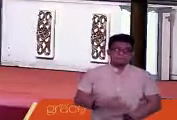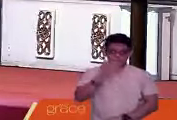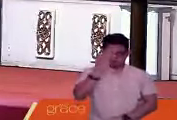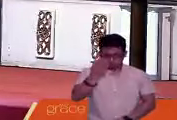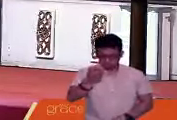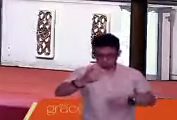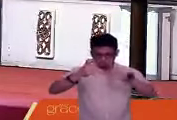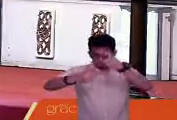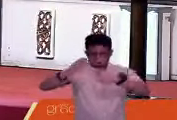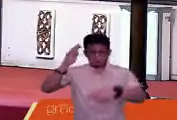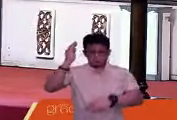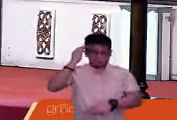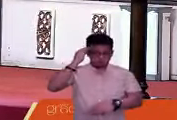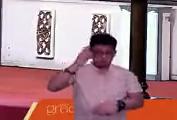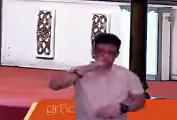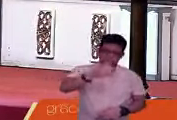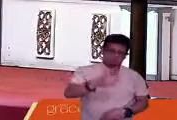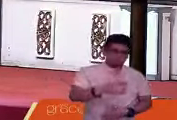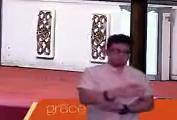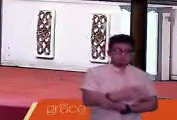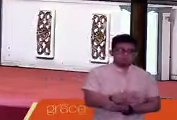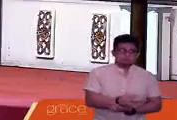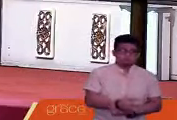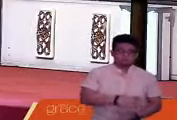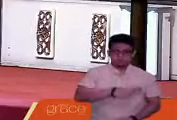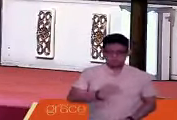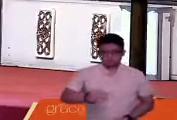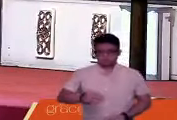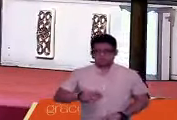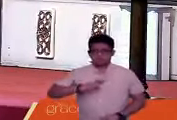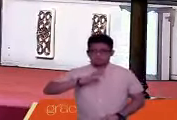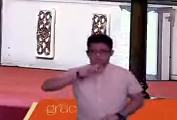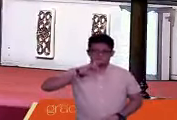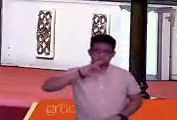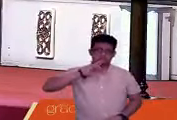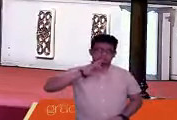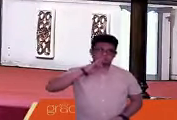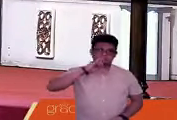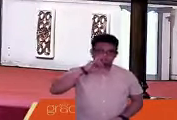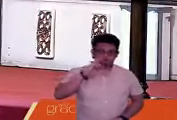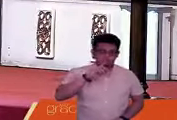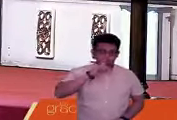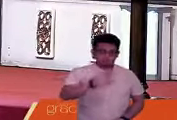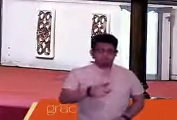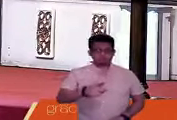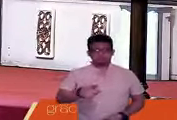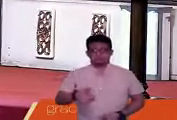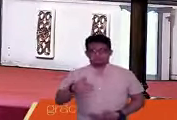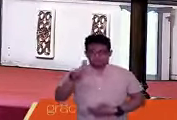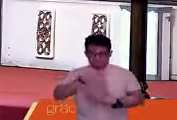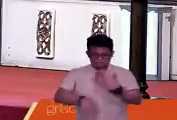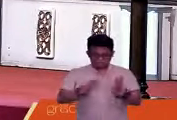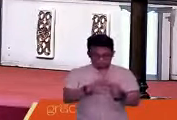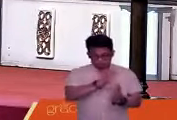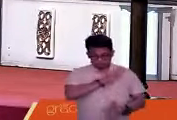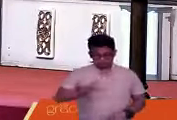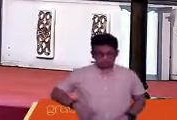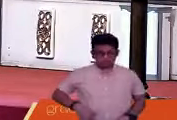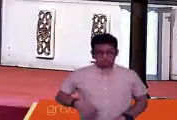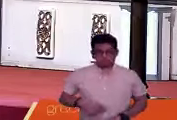You must know the truth. And the real truth is only in Jesus Christ, mga kaigsuunan. Yeah, truth